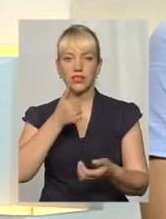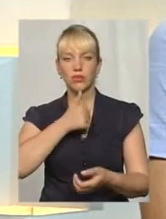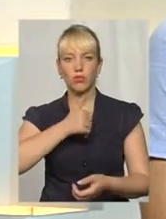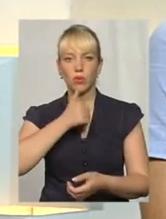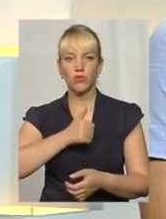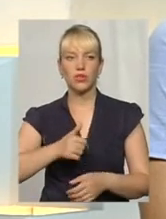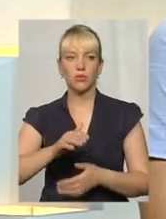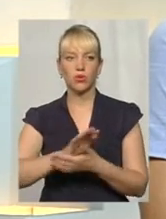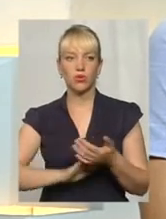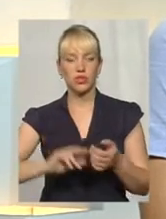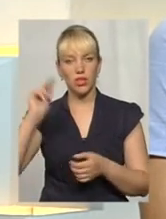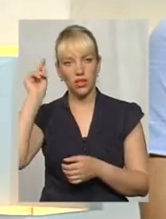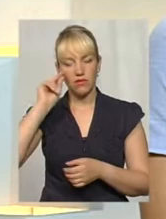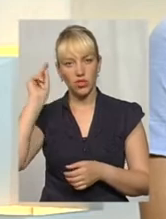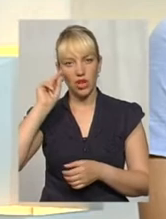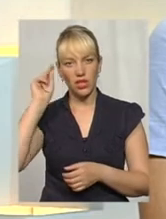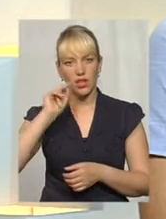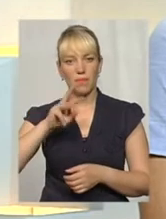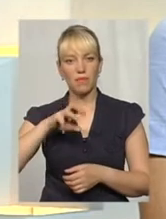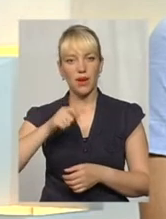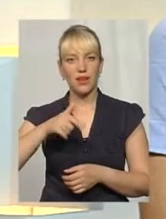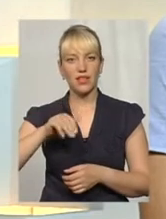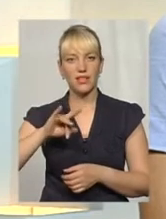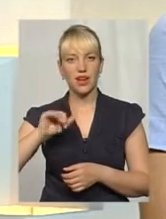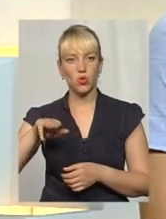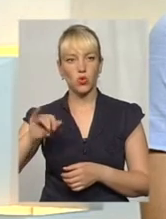спробувати, продовжити навчання в магістратурі.